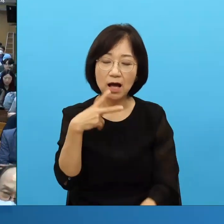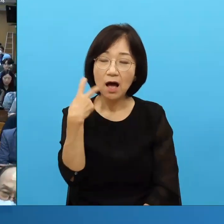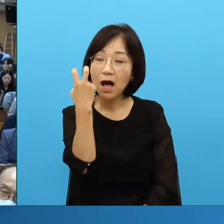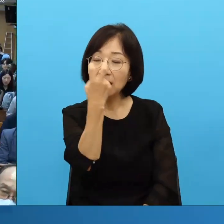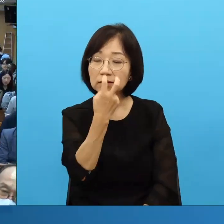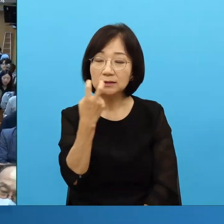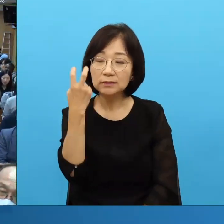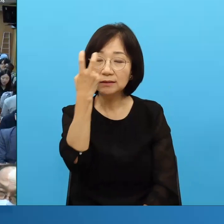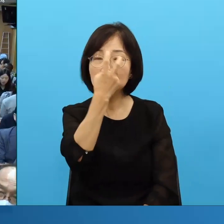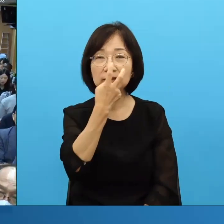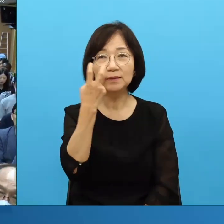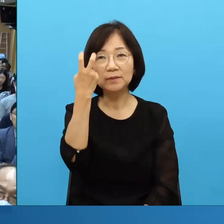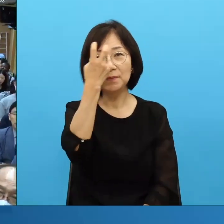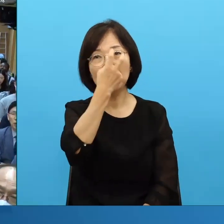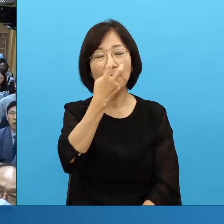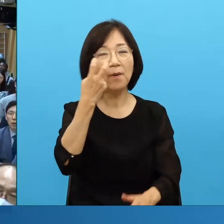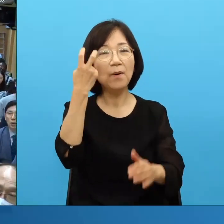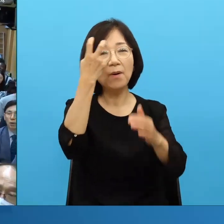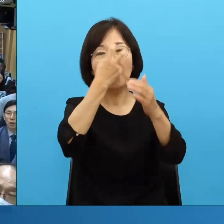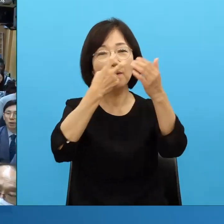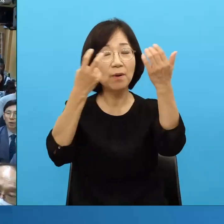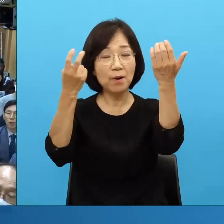아끼사 늘